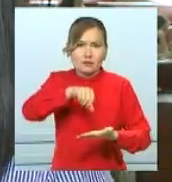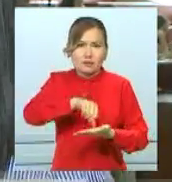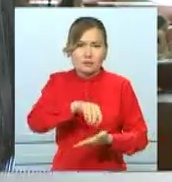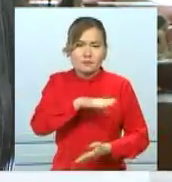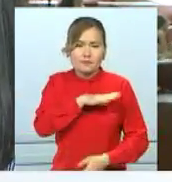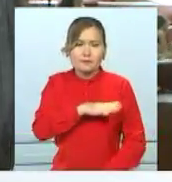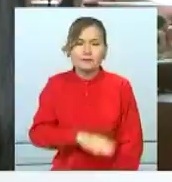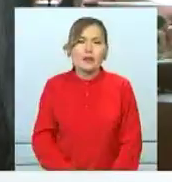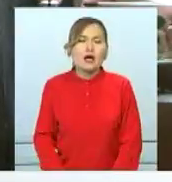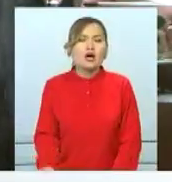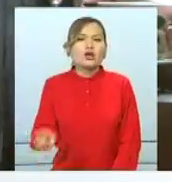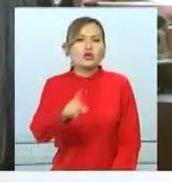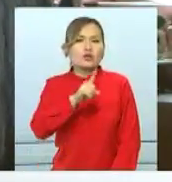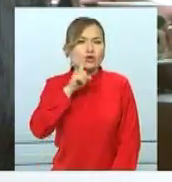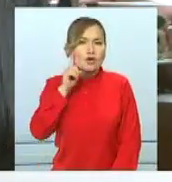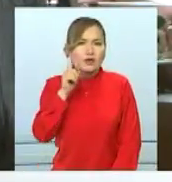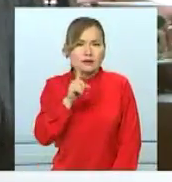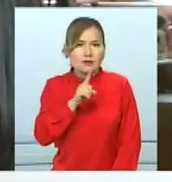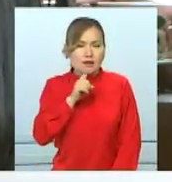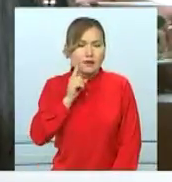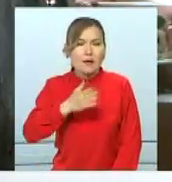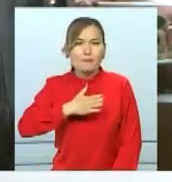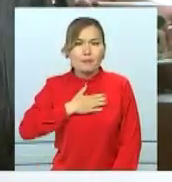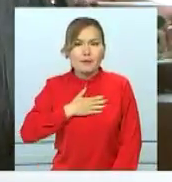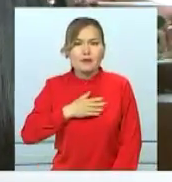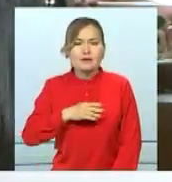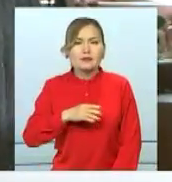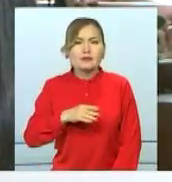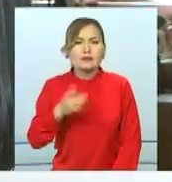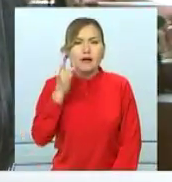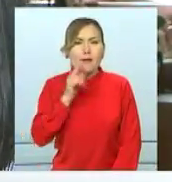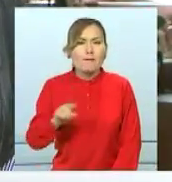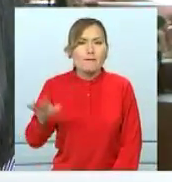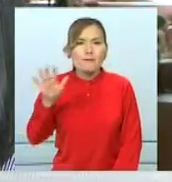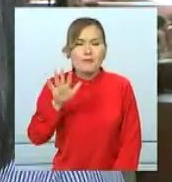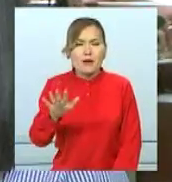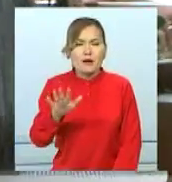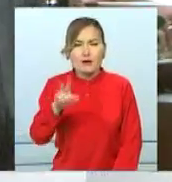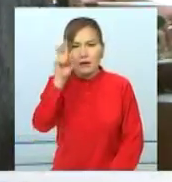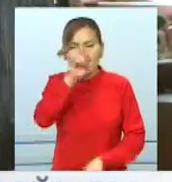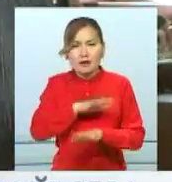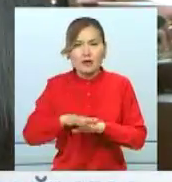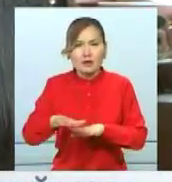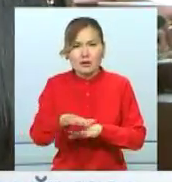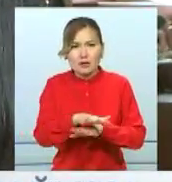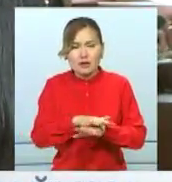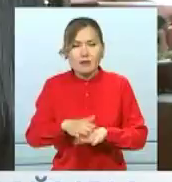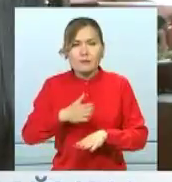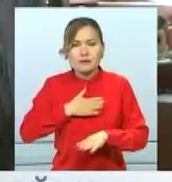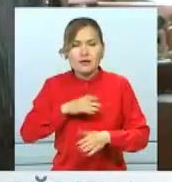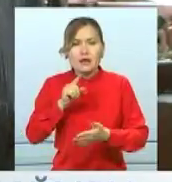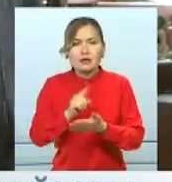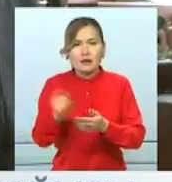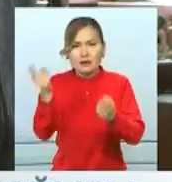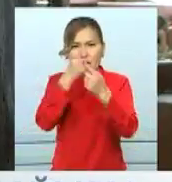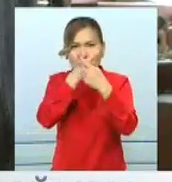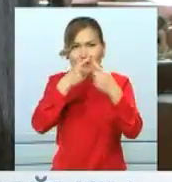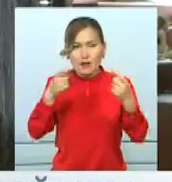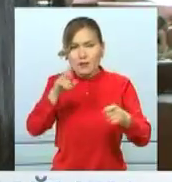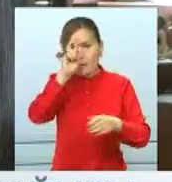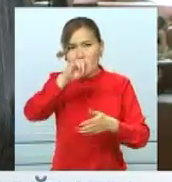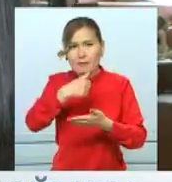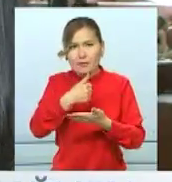Жастарды мәңгілік ел бағдарламасы жайлы ақпараттандыру, оларды осы медициналық тұрғыда болмасын, президентіміздің